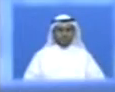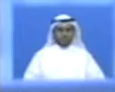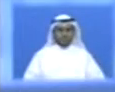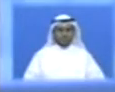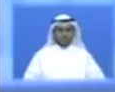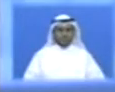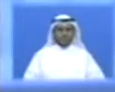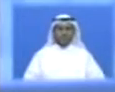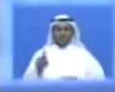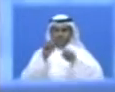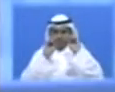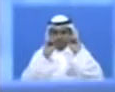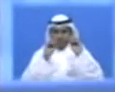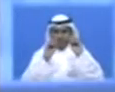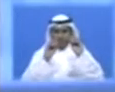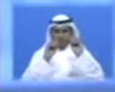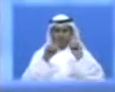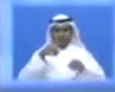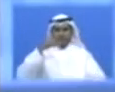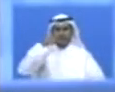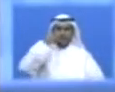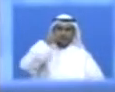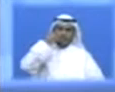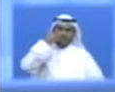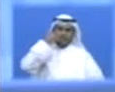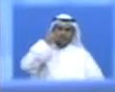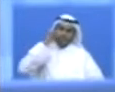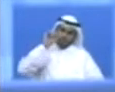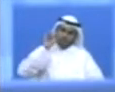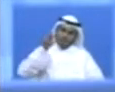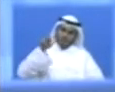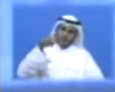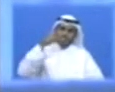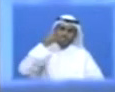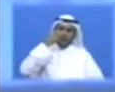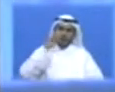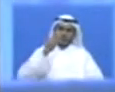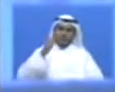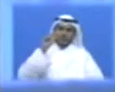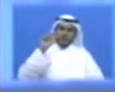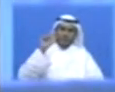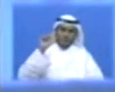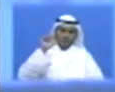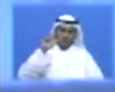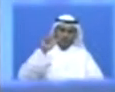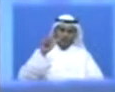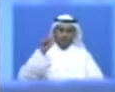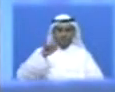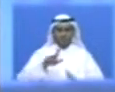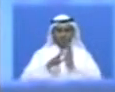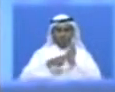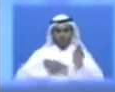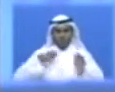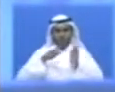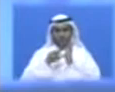أيها السادة، وللمزيد من التفاصيل حول الموضوع معنا عبر الهاتف الأستاذ فاضل صادق رئيس قسم الإشراف والتنفيذ في وزارة